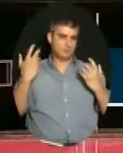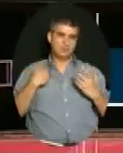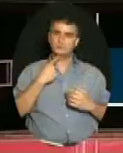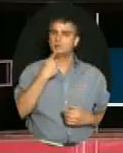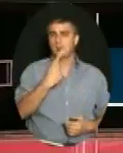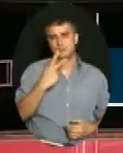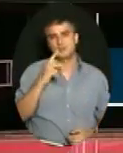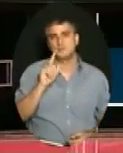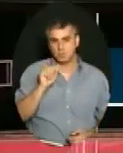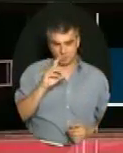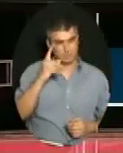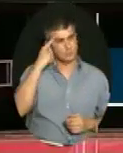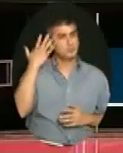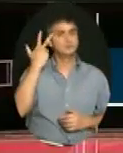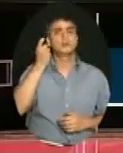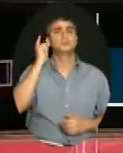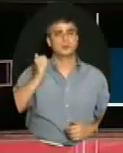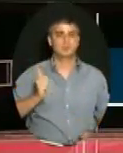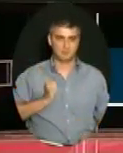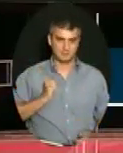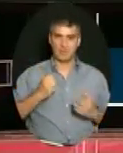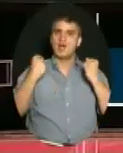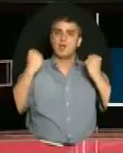להגיד לפועד, אני יודעת שהיית 30 שנה בצבא,